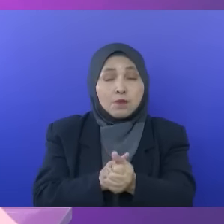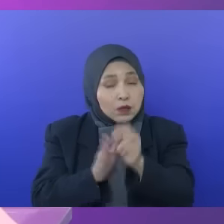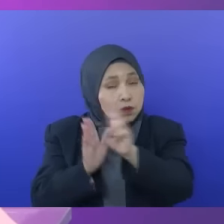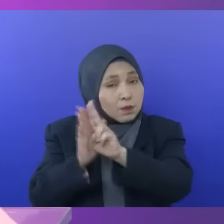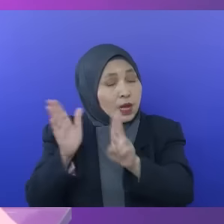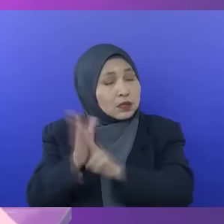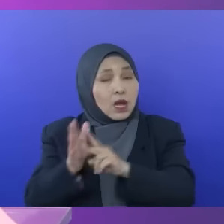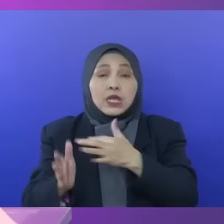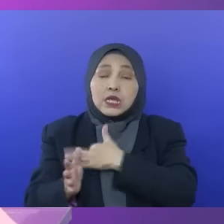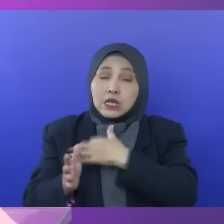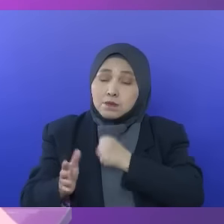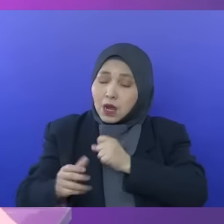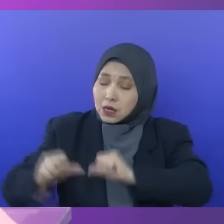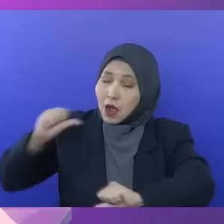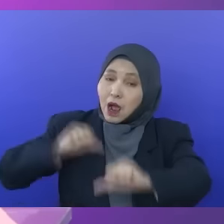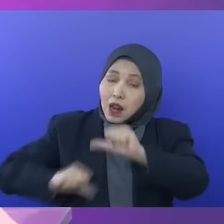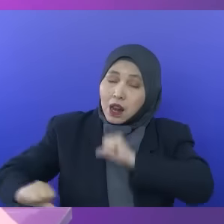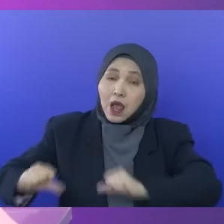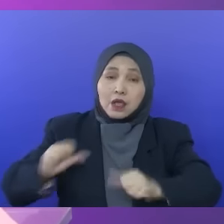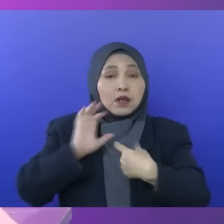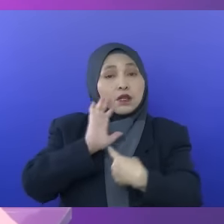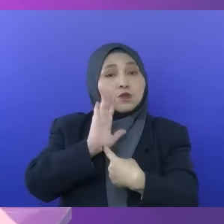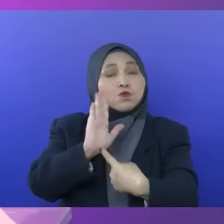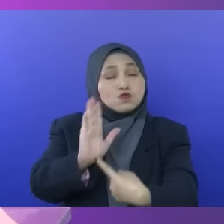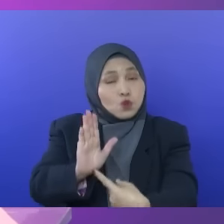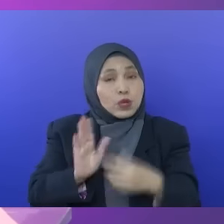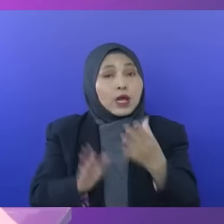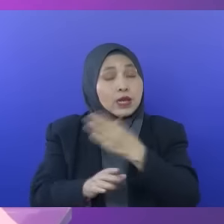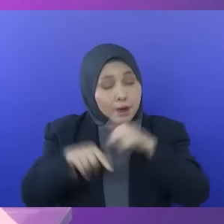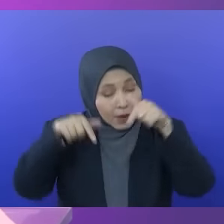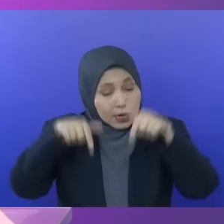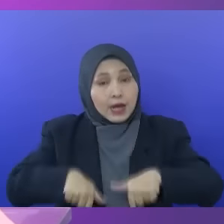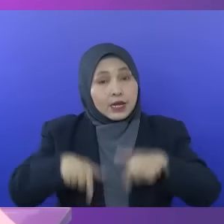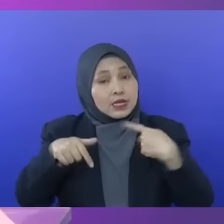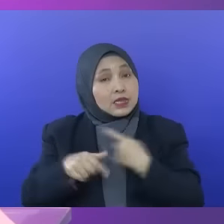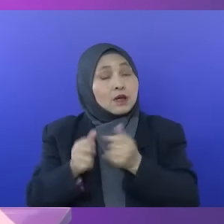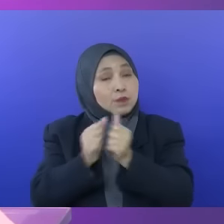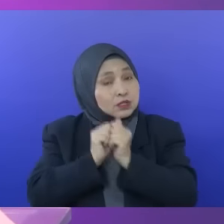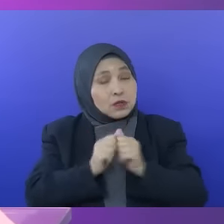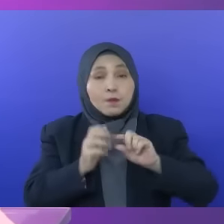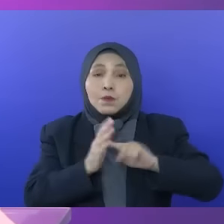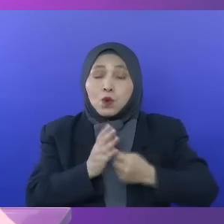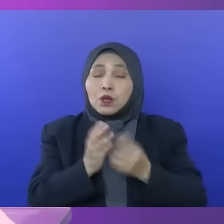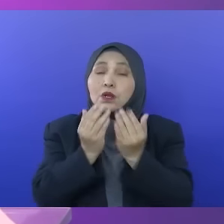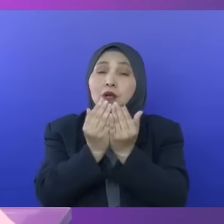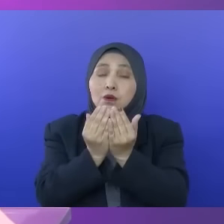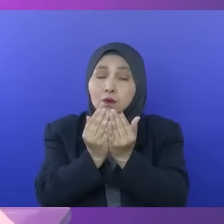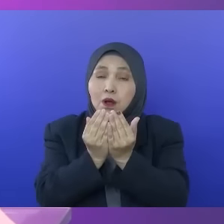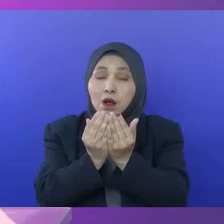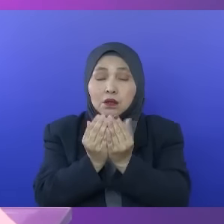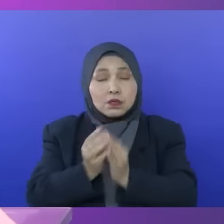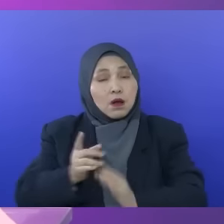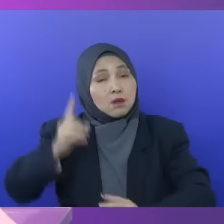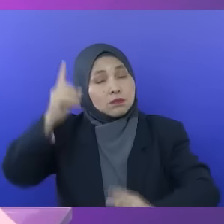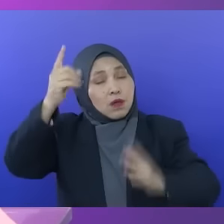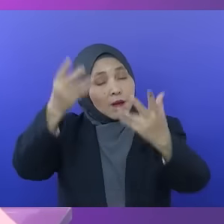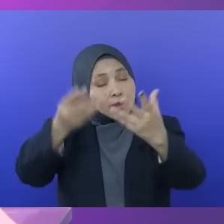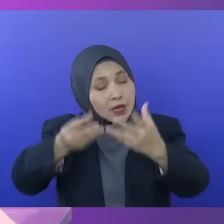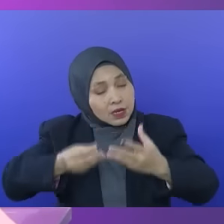tentang iman tentang akhlak yang ditunjukkan dan pada hari ini Mari sama-sama kita gunakan dengan doa Subhanallah